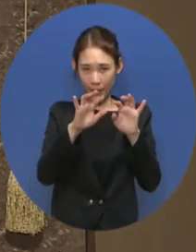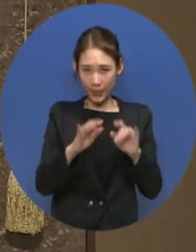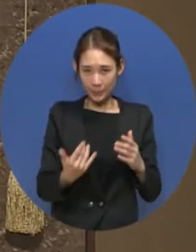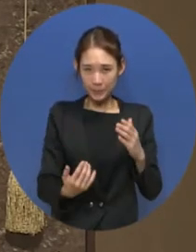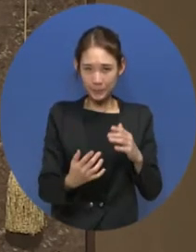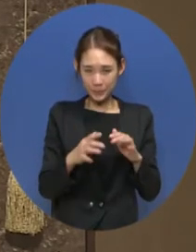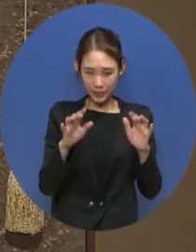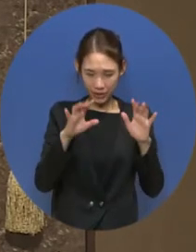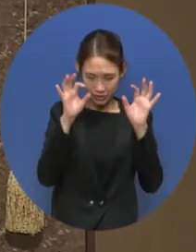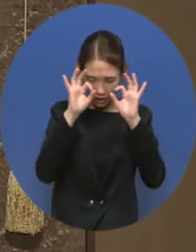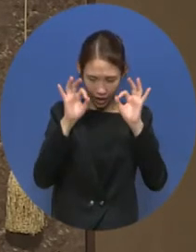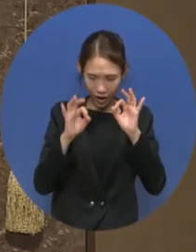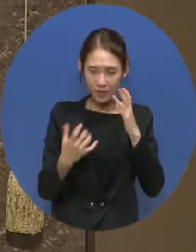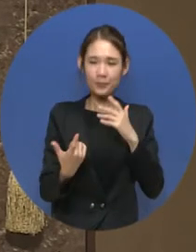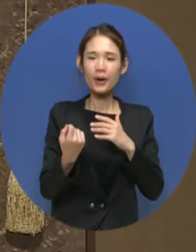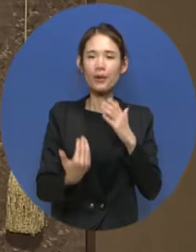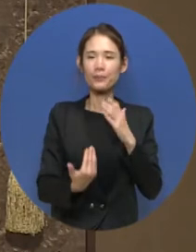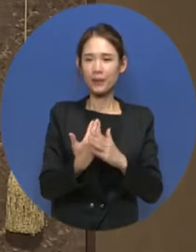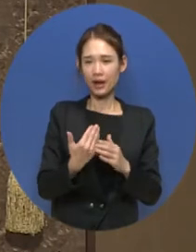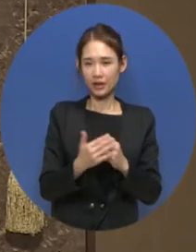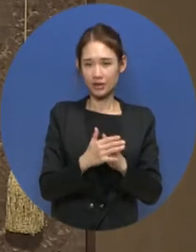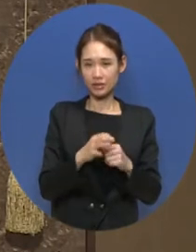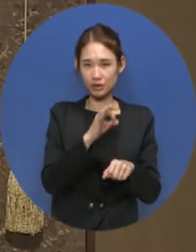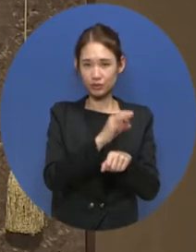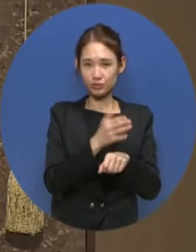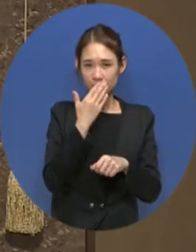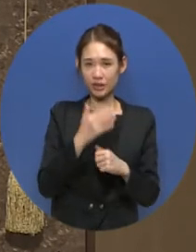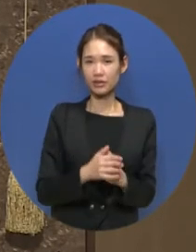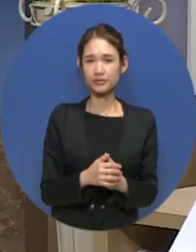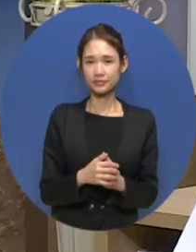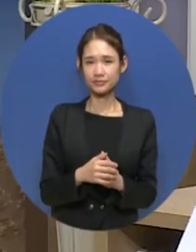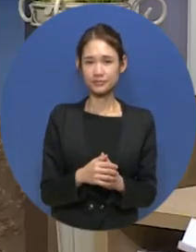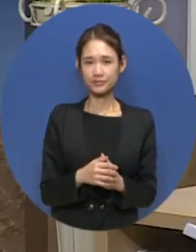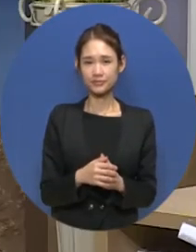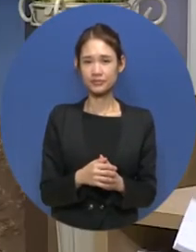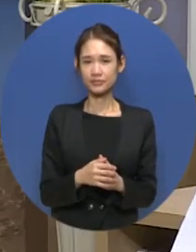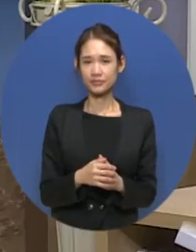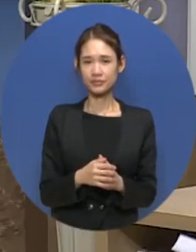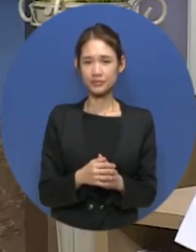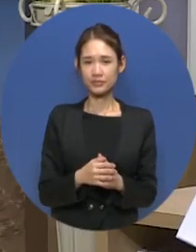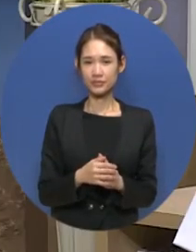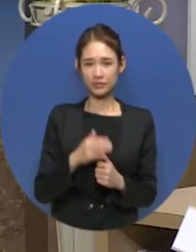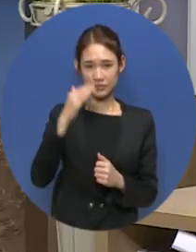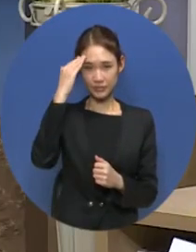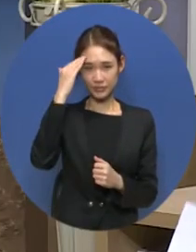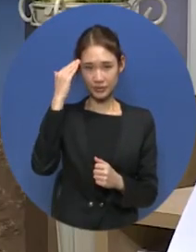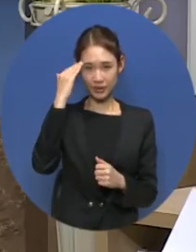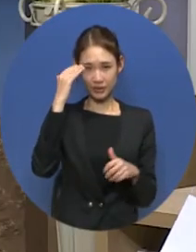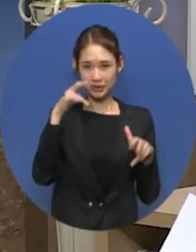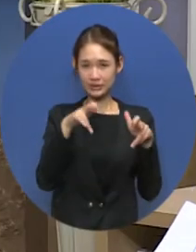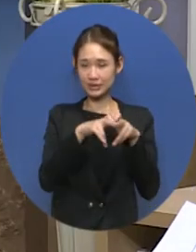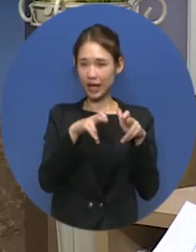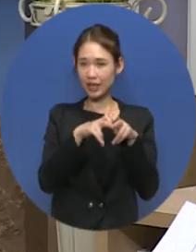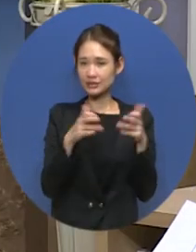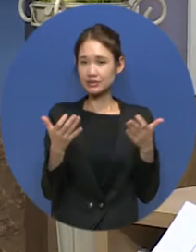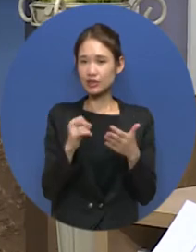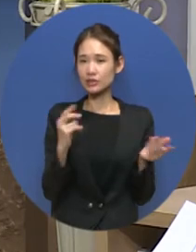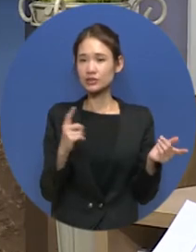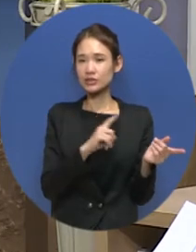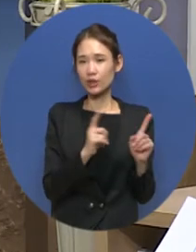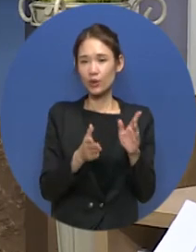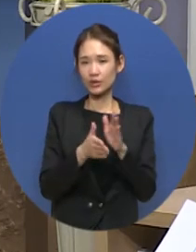하다 하니까 그쪽을 통해서 또 구입을 하셔도 됩니다. 네. 네. 그러면 한국 그 장애인